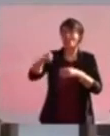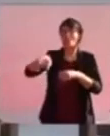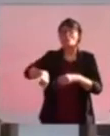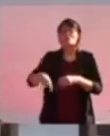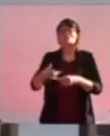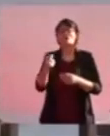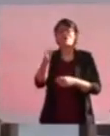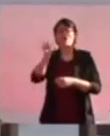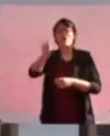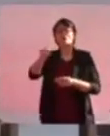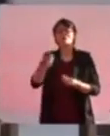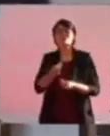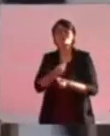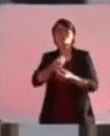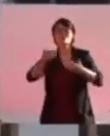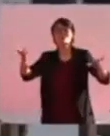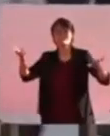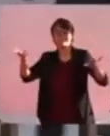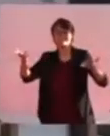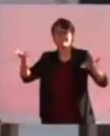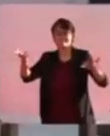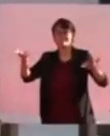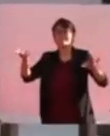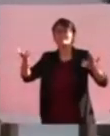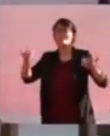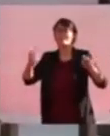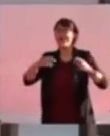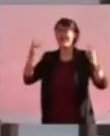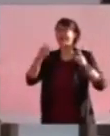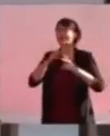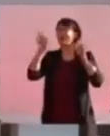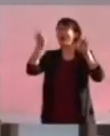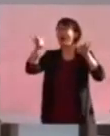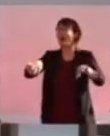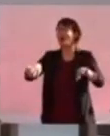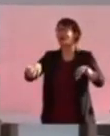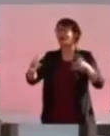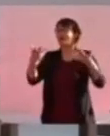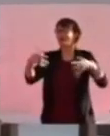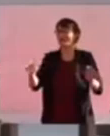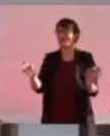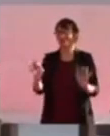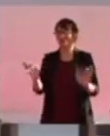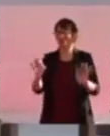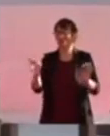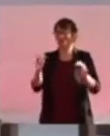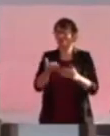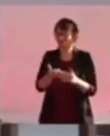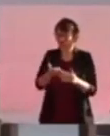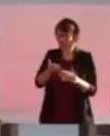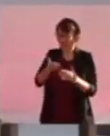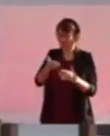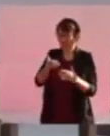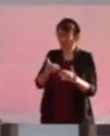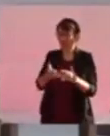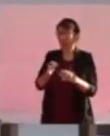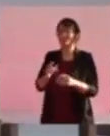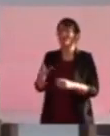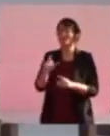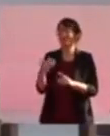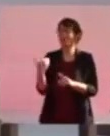strada non siamo però un punto di arrivo siamo a una cappa preceduta nei giorni appena trascorsi